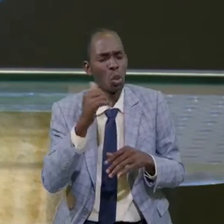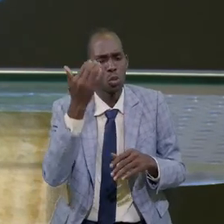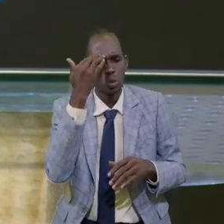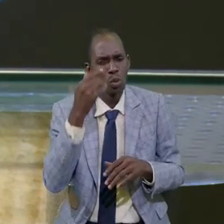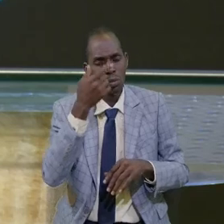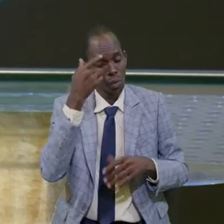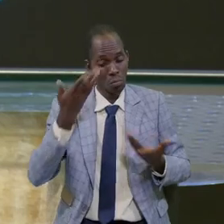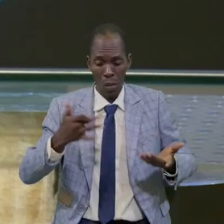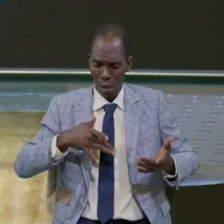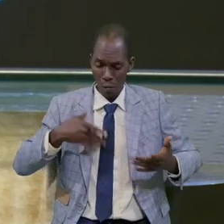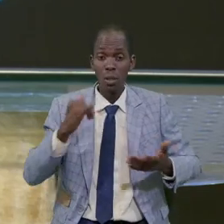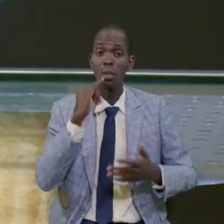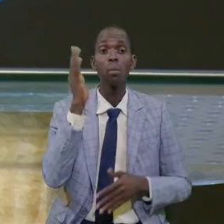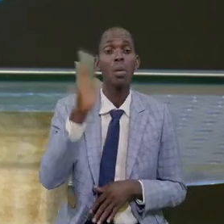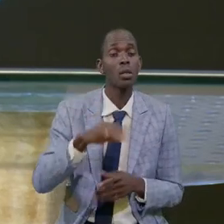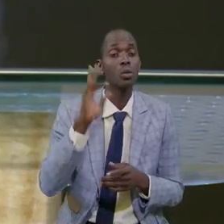suis zélé,